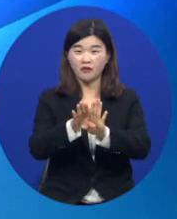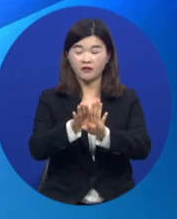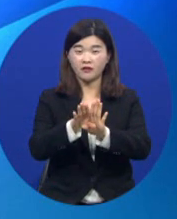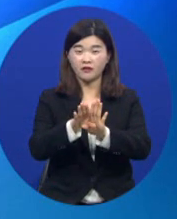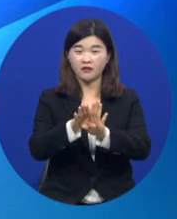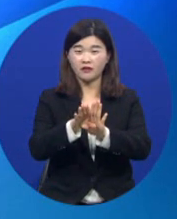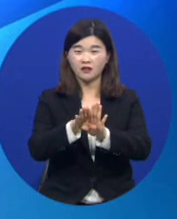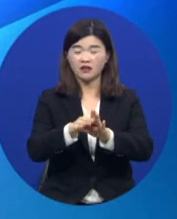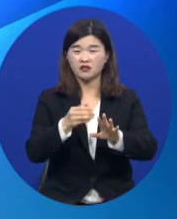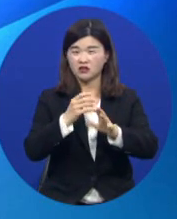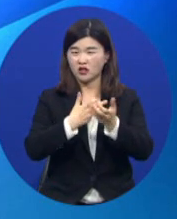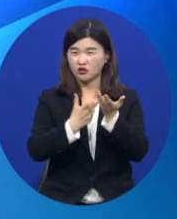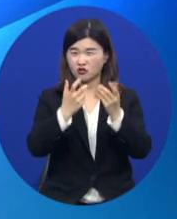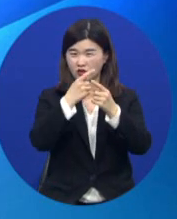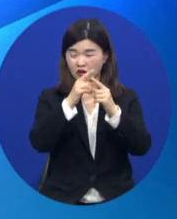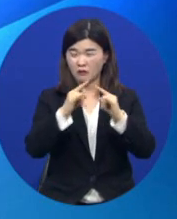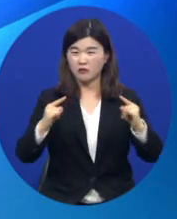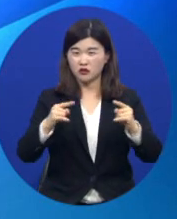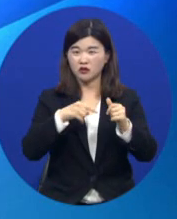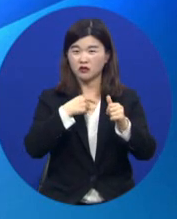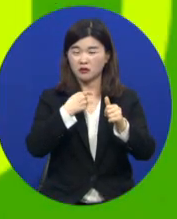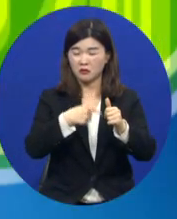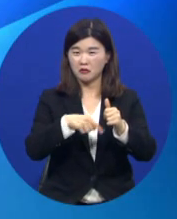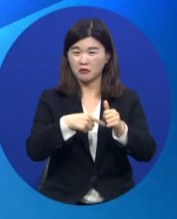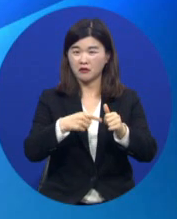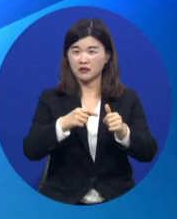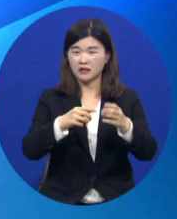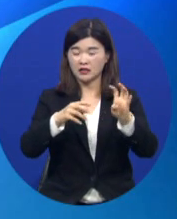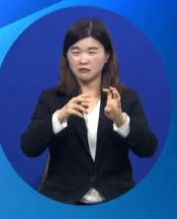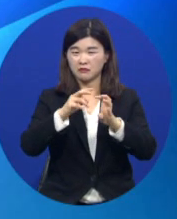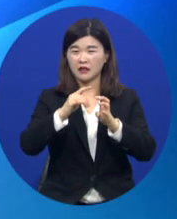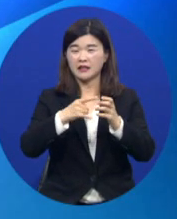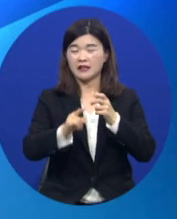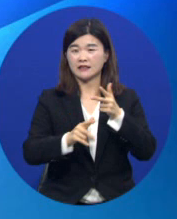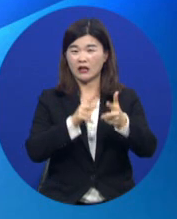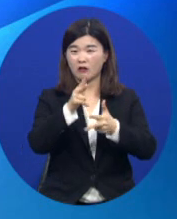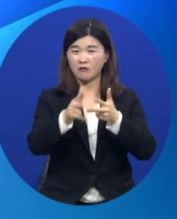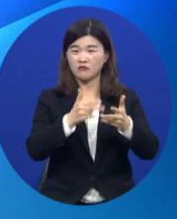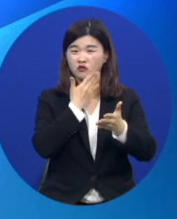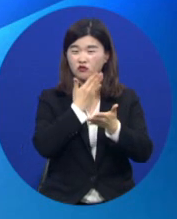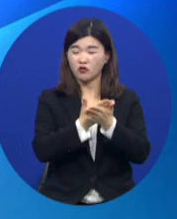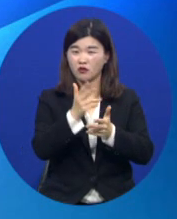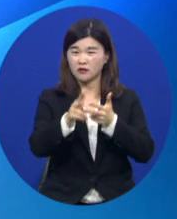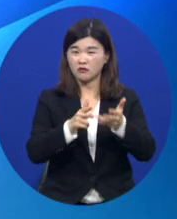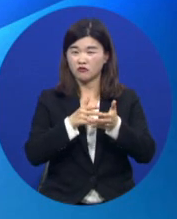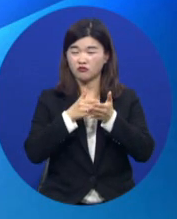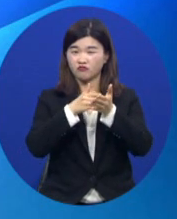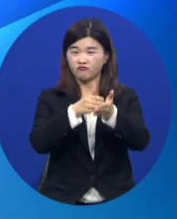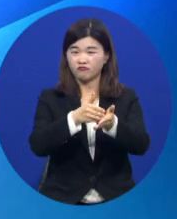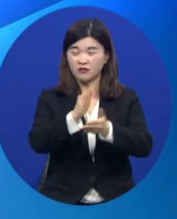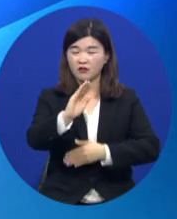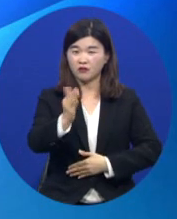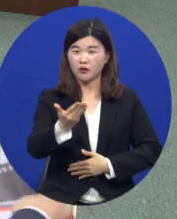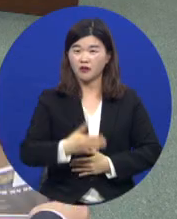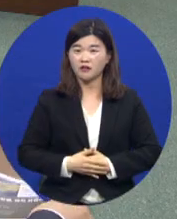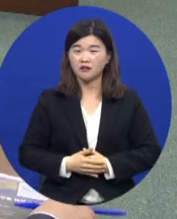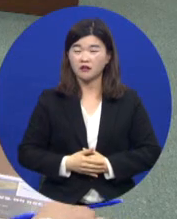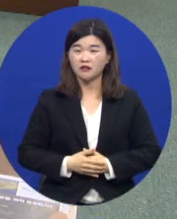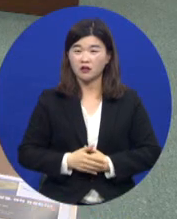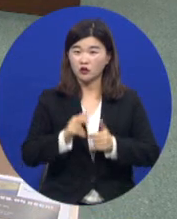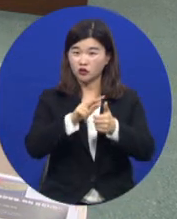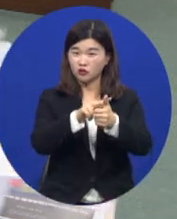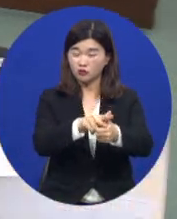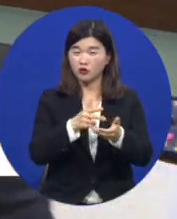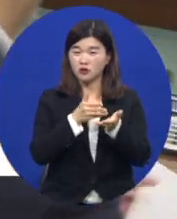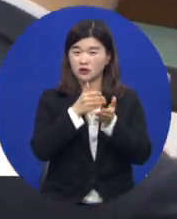교육기관 제주 캠퍼스 타운 등 40개 사업을 핵심 사업 후보로 제시했습니다. 후보